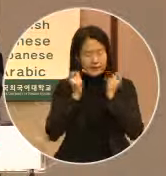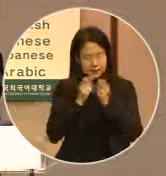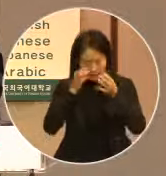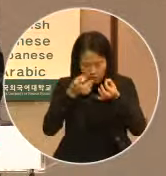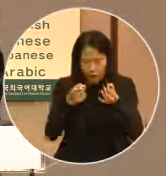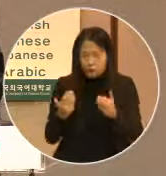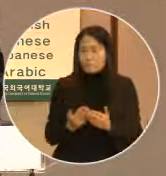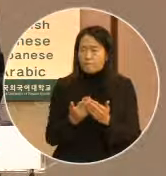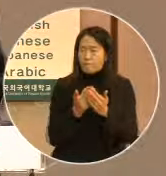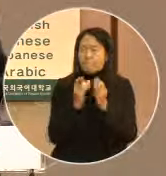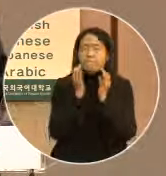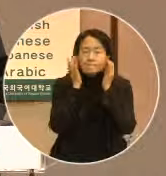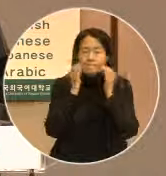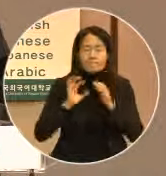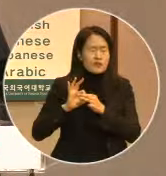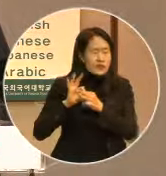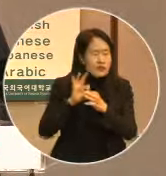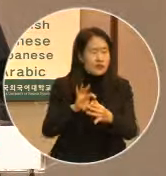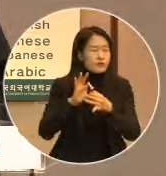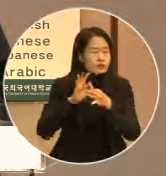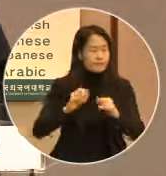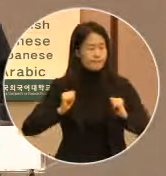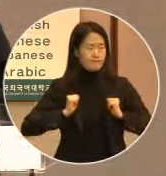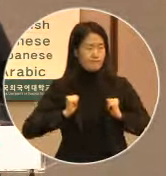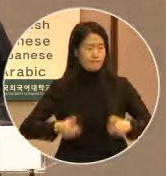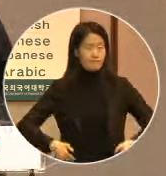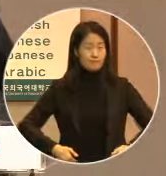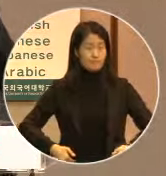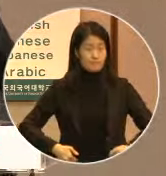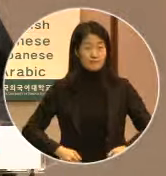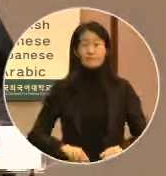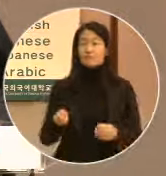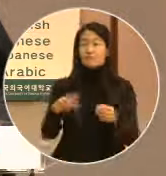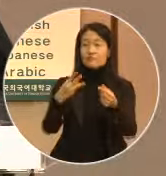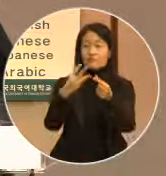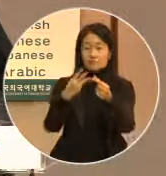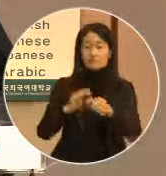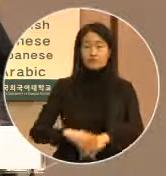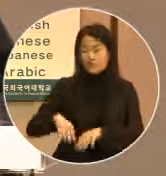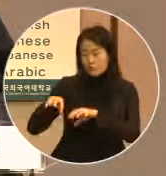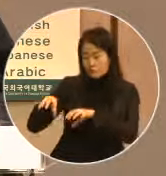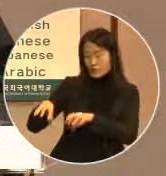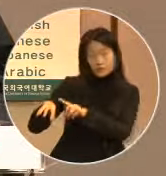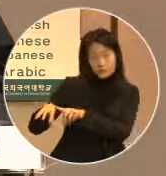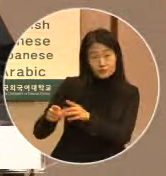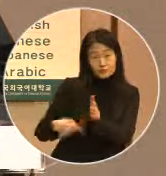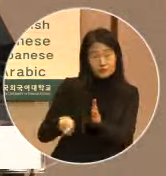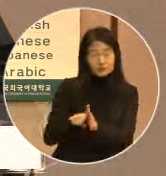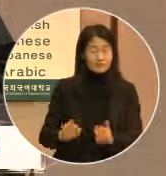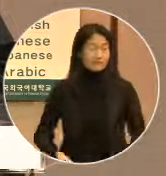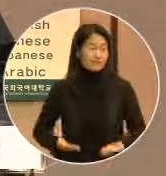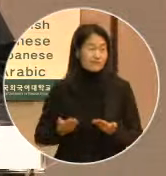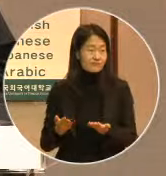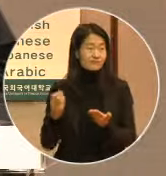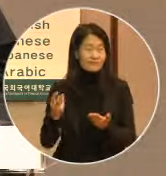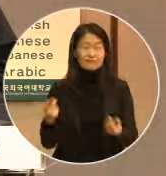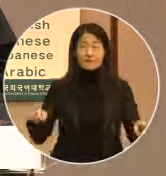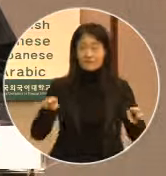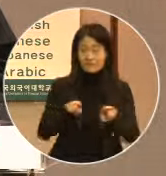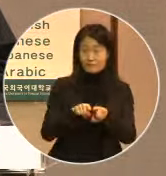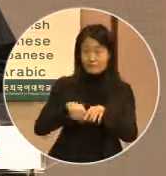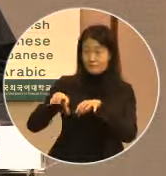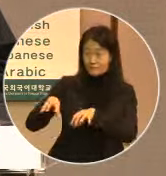노력과 공부를 계속해야 합니다. 셋째, 이웃을 위해 봉사하고 더불어